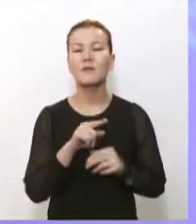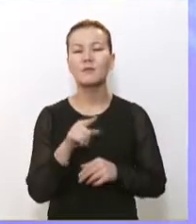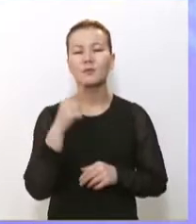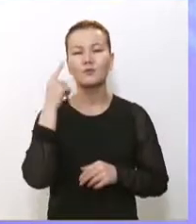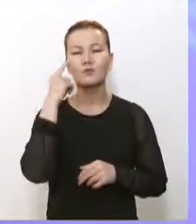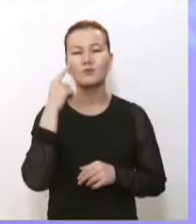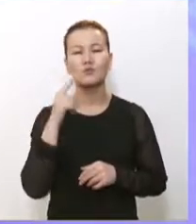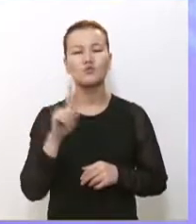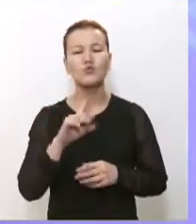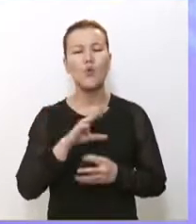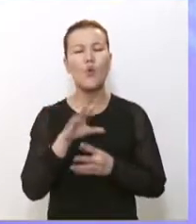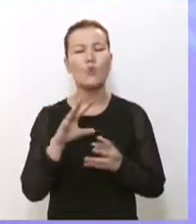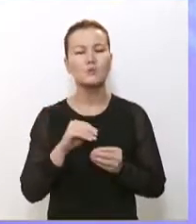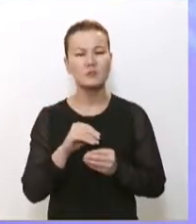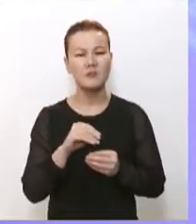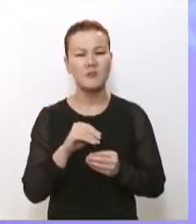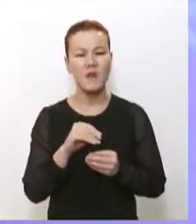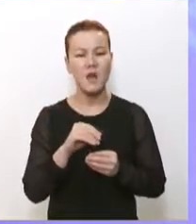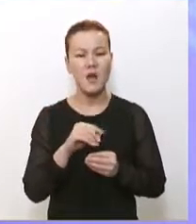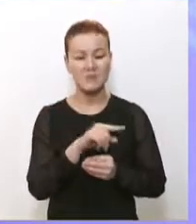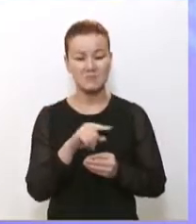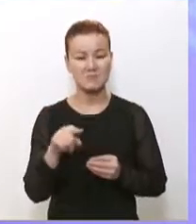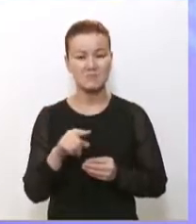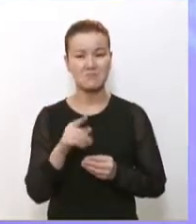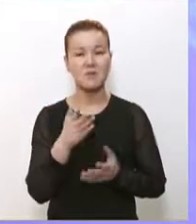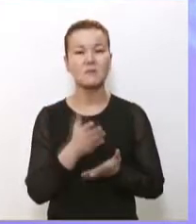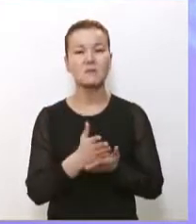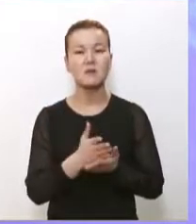что общего имеют эти слова?